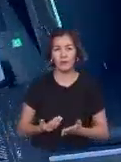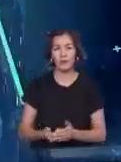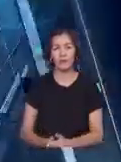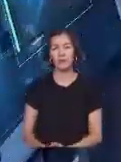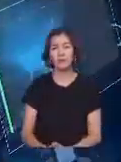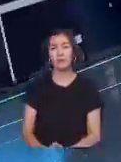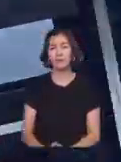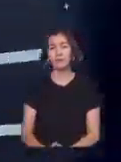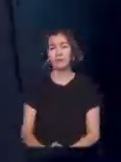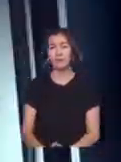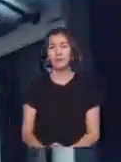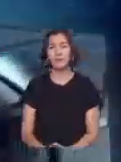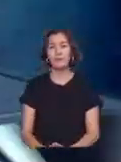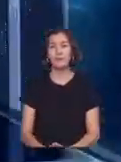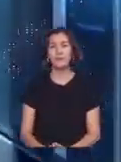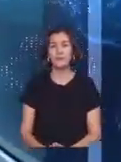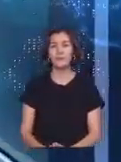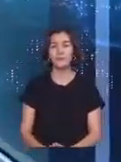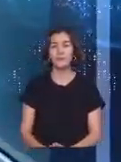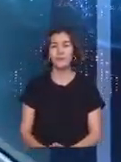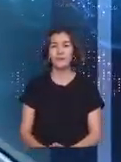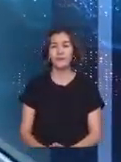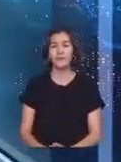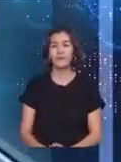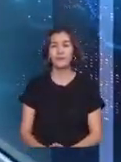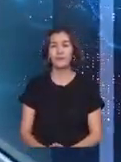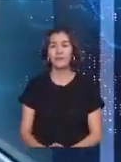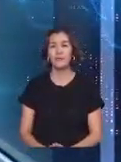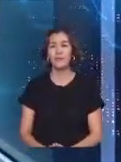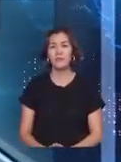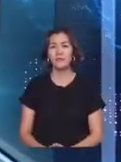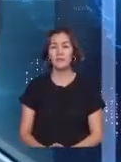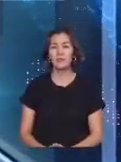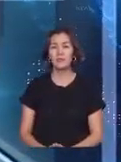Айгерим Копаева, Жаркын Нурланұлы, Жаслан Шынкенже, телерадиокомпания ЖЭТСУ.